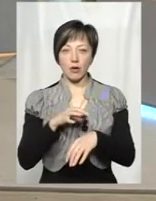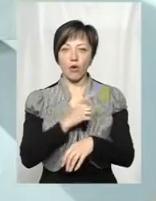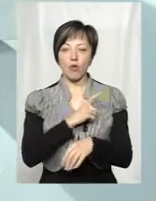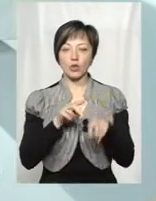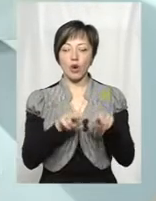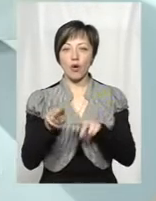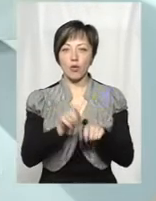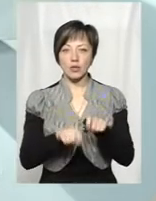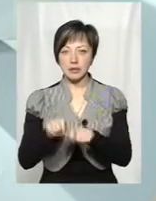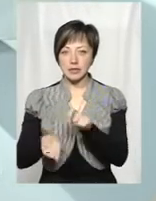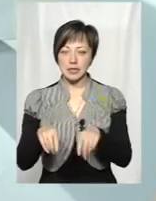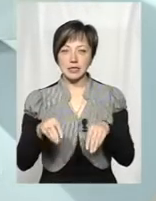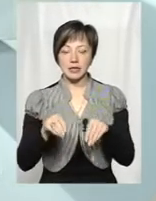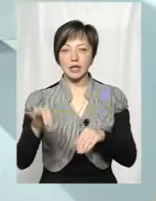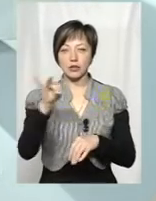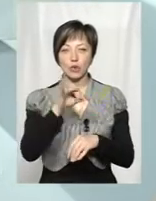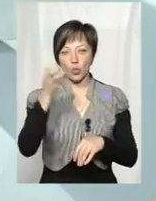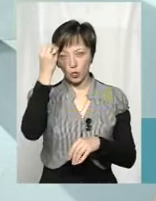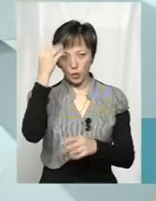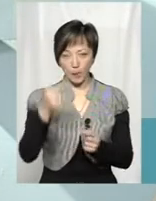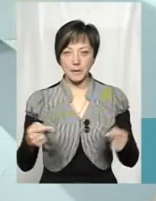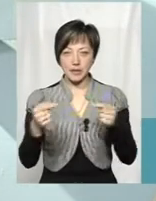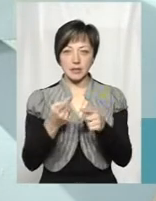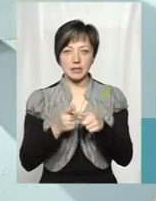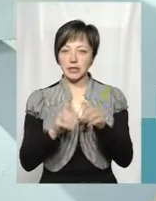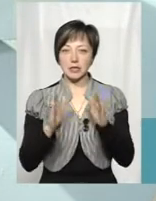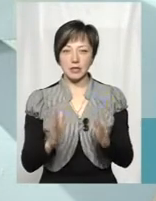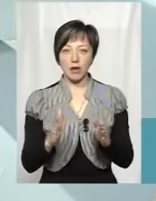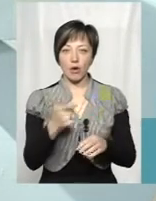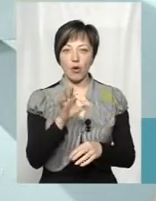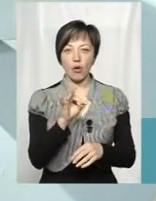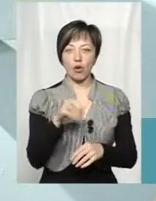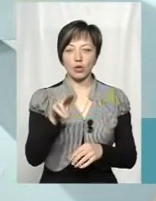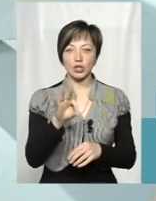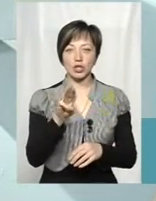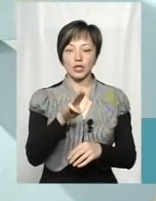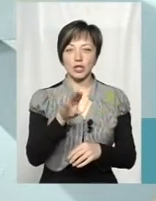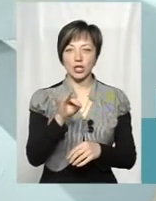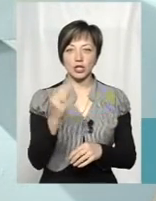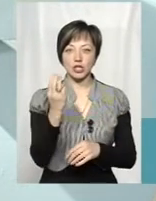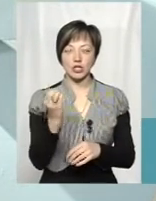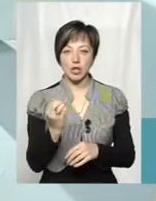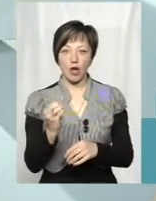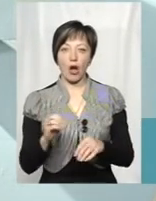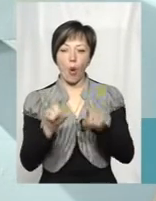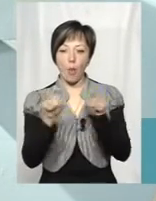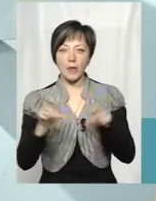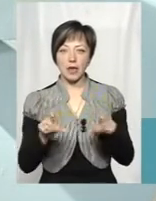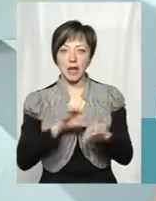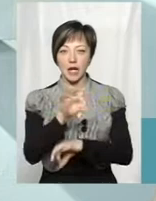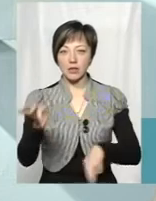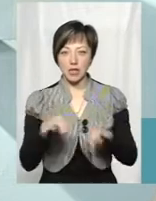і моніторинг земель історико-культурного призначення. Це не тільки кургани, це городища, поселення, це об'єкти архітектури, крім того ж,